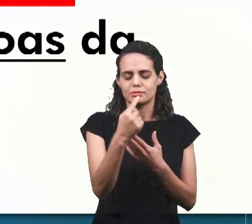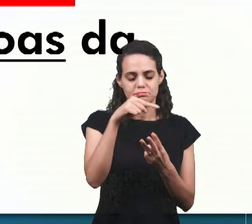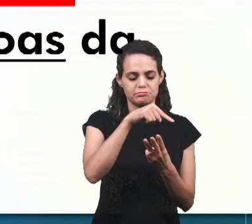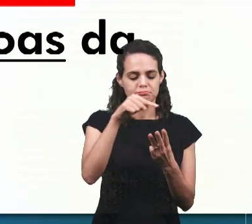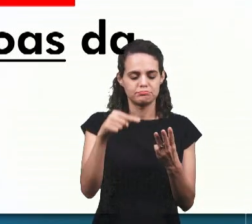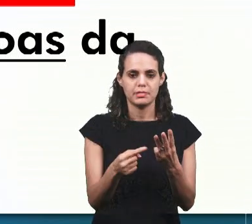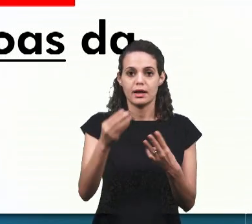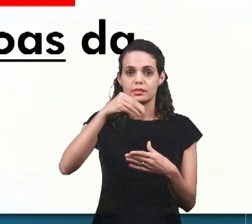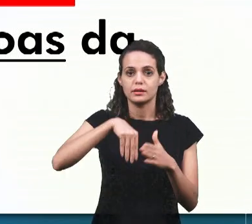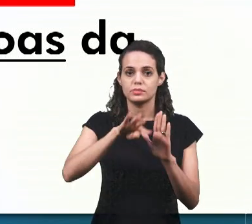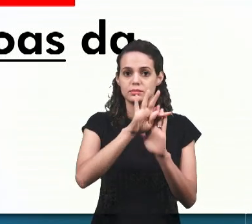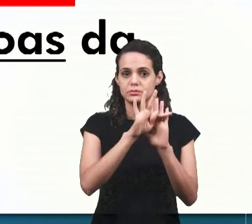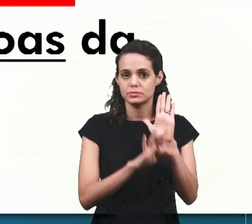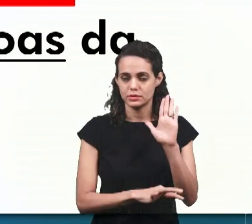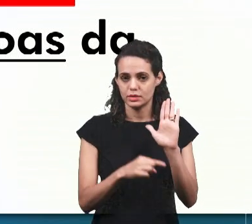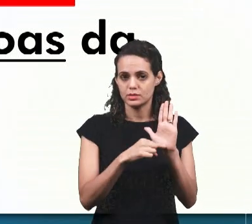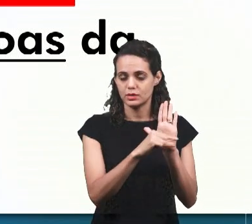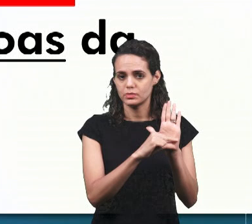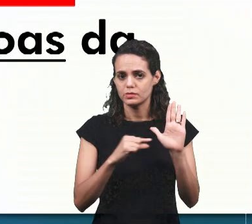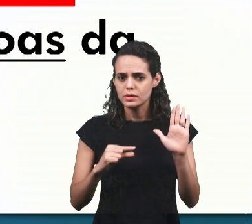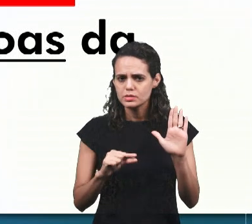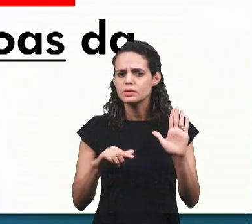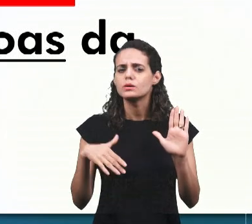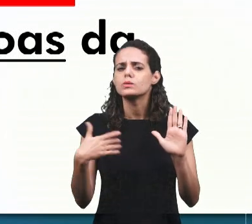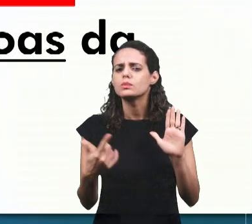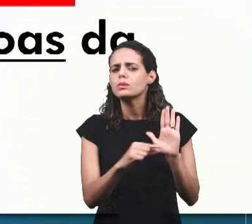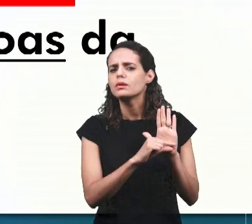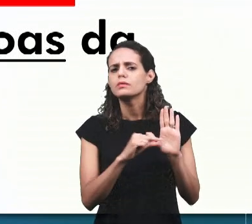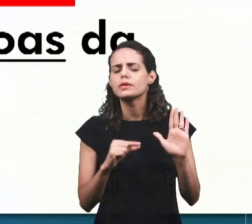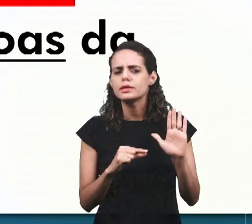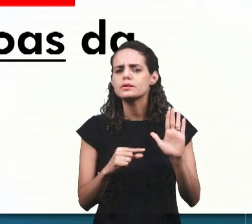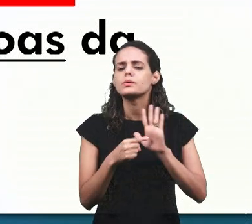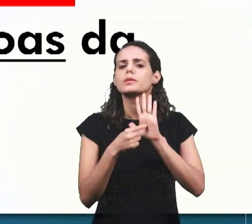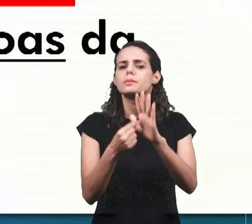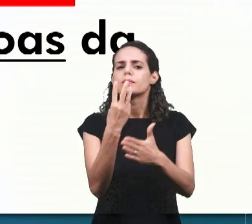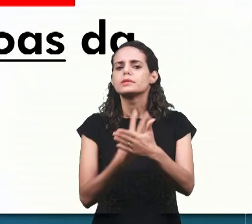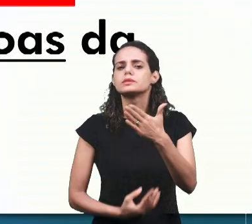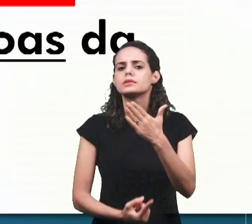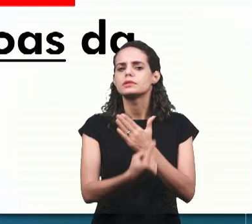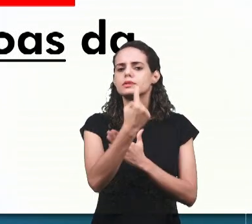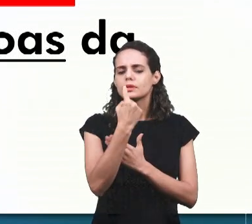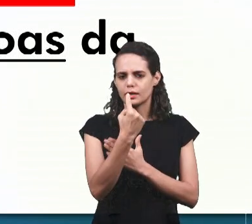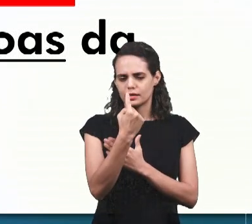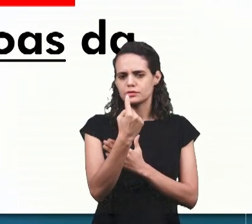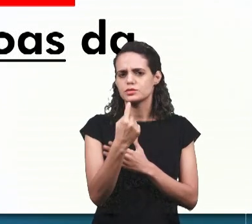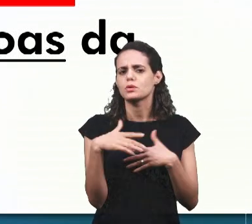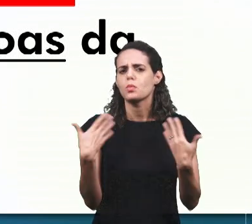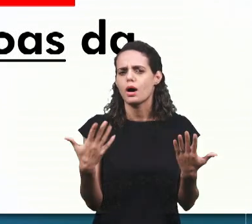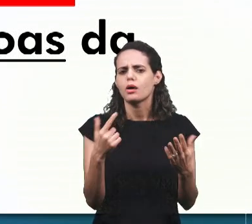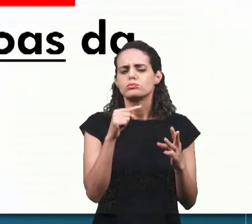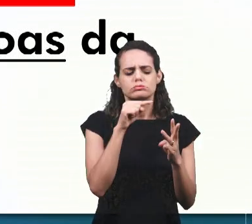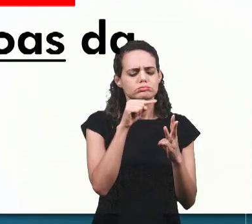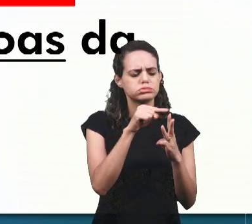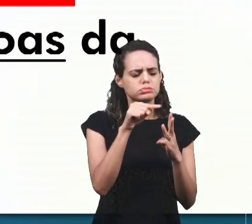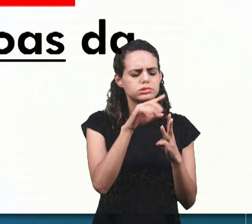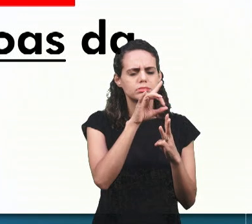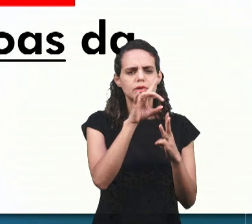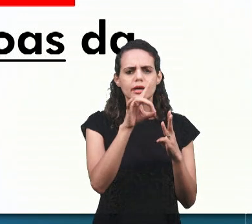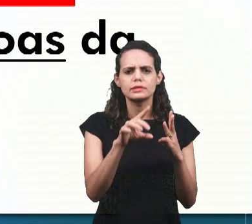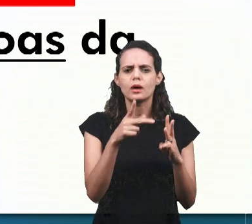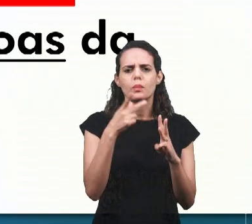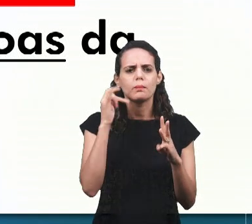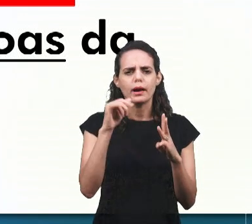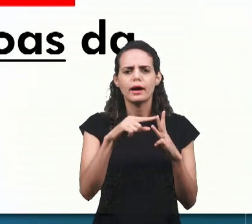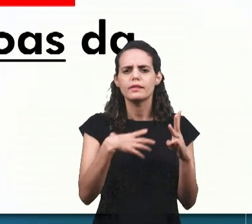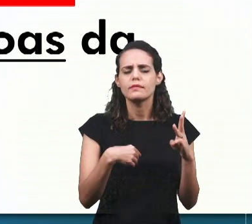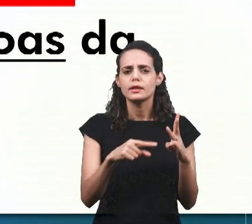trois personnes dans le verset. Vous allez identifier donc, quelle partie du verset qui s'identifie de chacune des personnes qui correspond à chacune